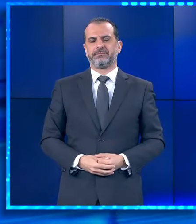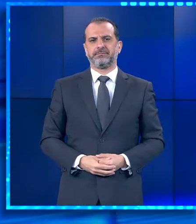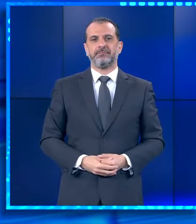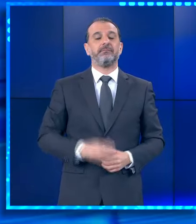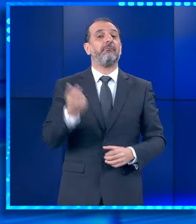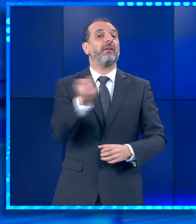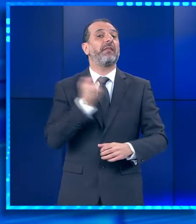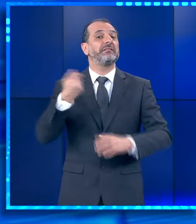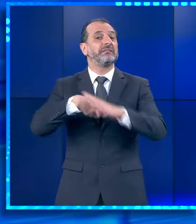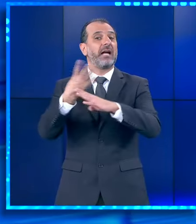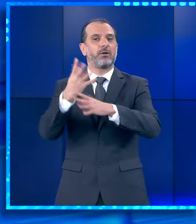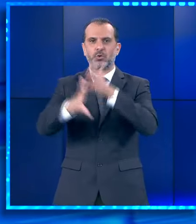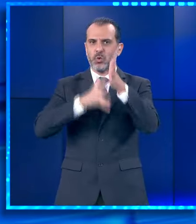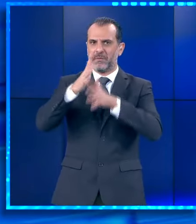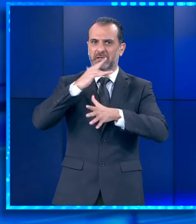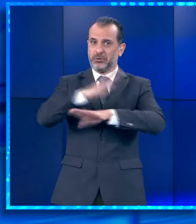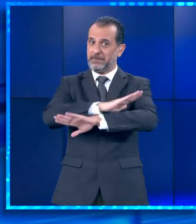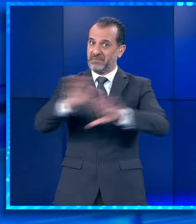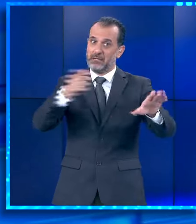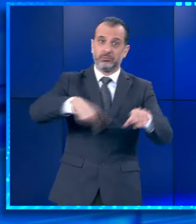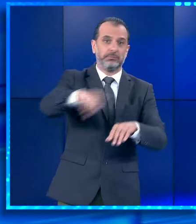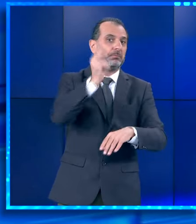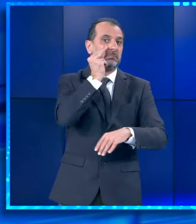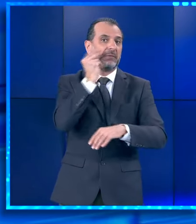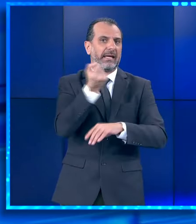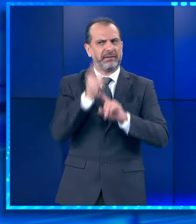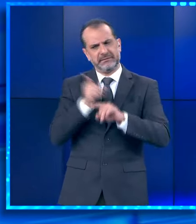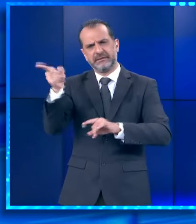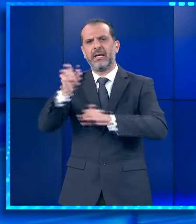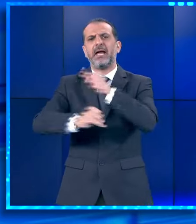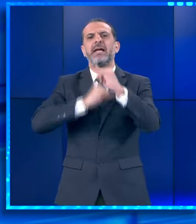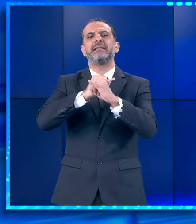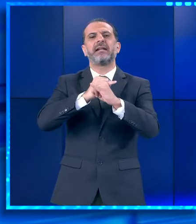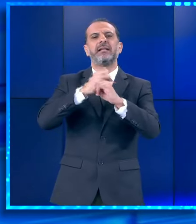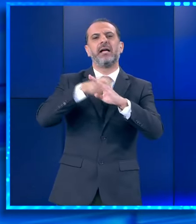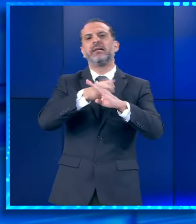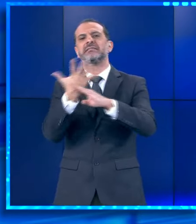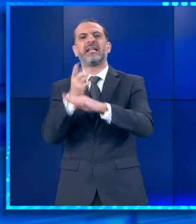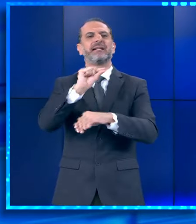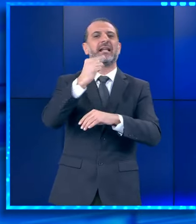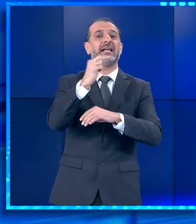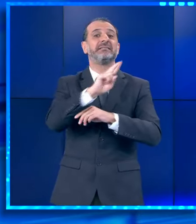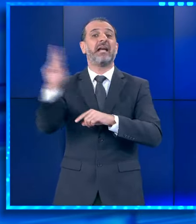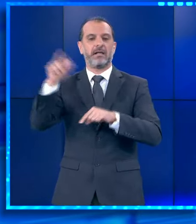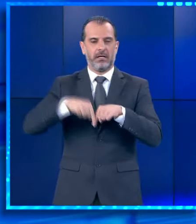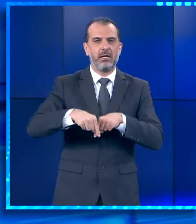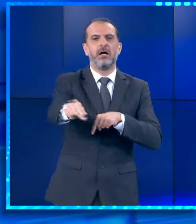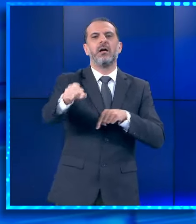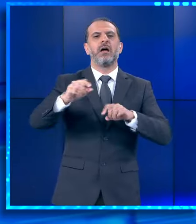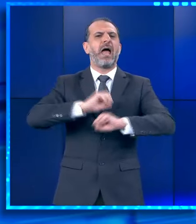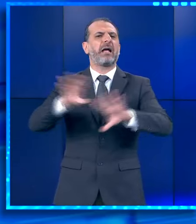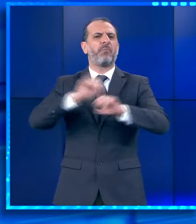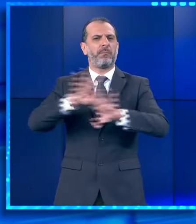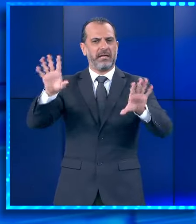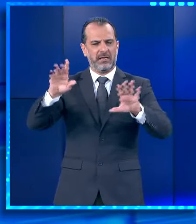Και εδώ τελείωσε και το απογευματινό δελτίο ειδήσεων του Star Channel. Για συνεχή ενημέρωση μπορείτε πάντα να επισκέπτεστε το star.gr.